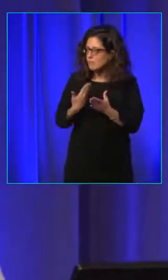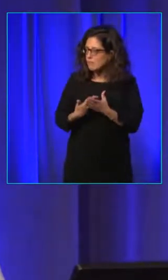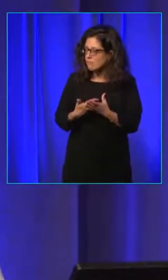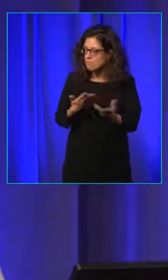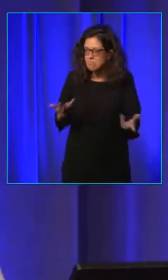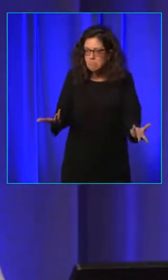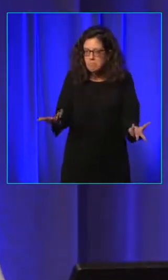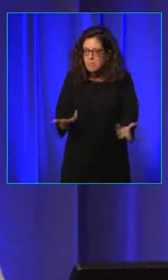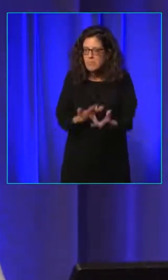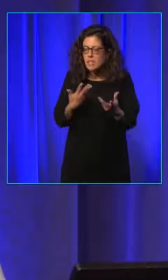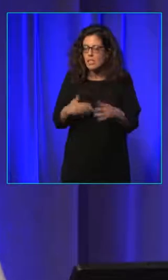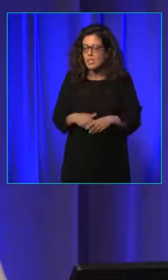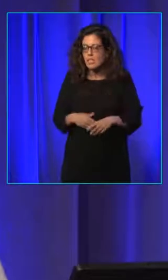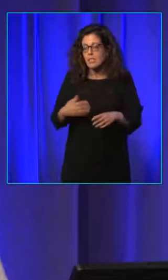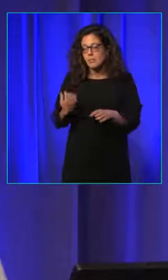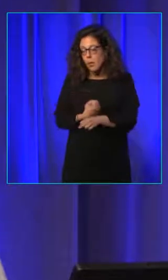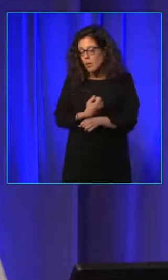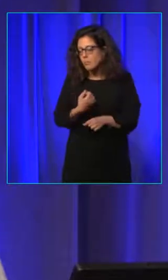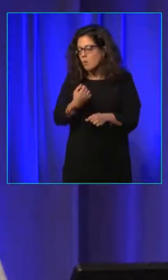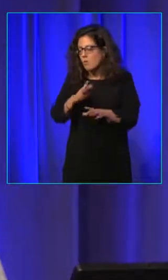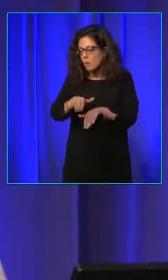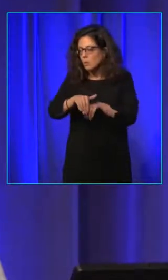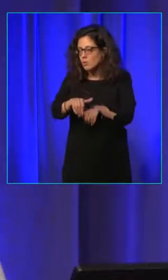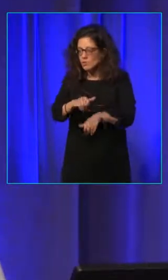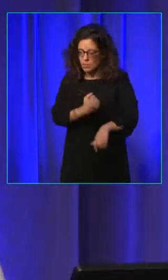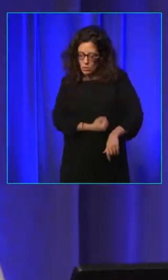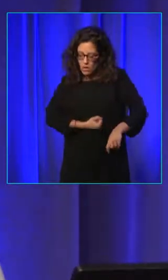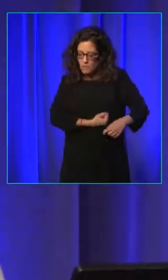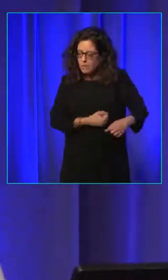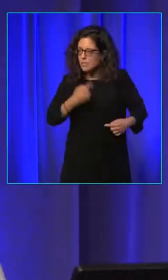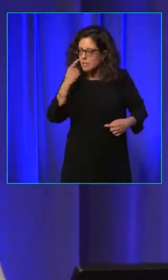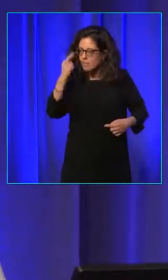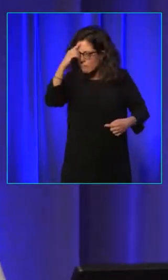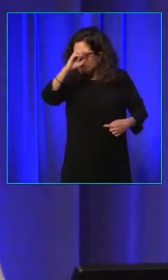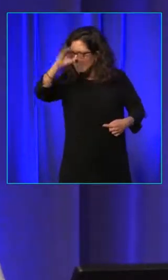malheureusement, on n'a pas poursuivi par manque de temps.